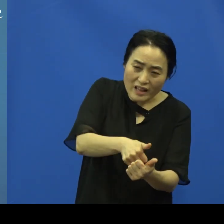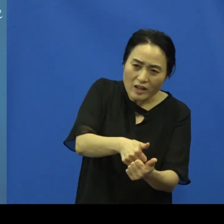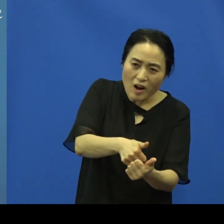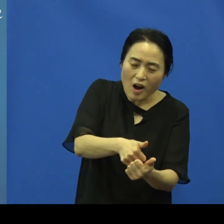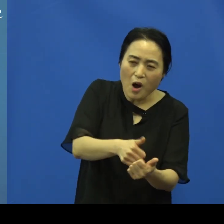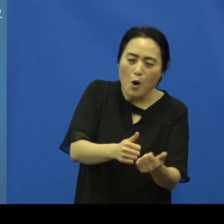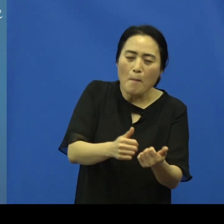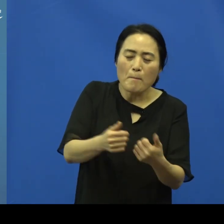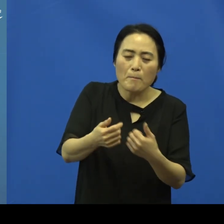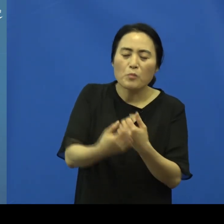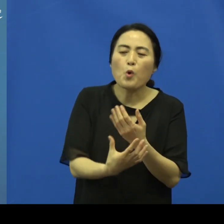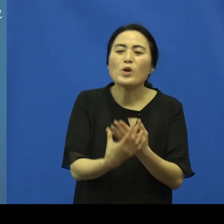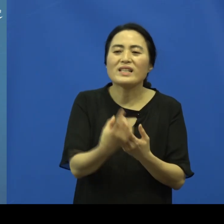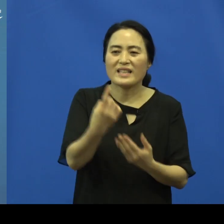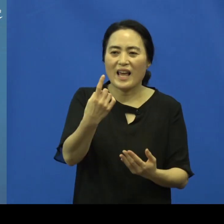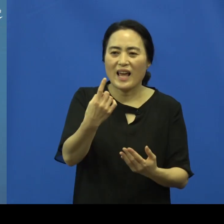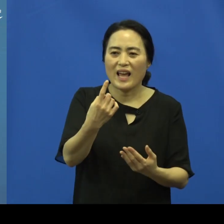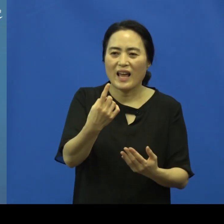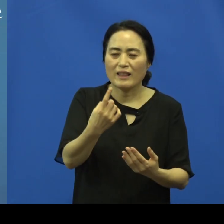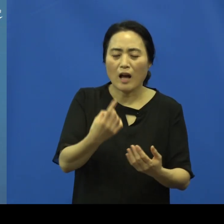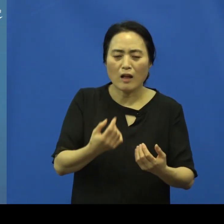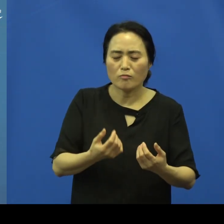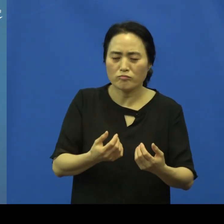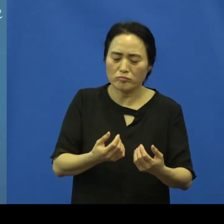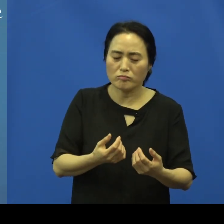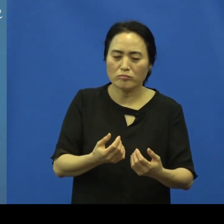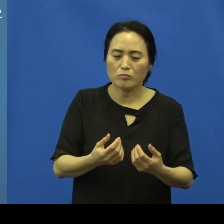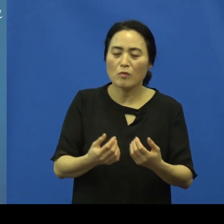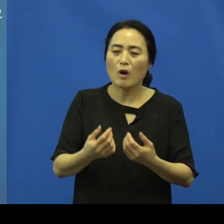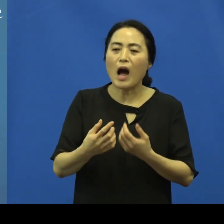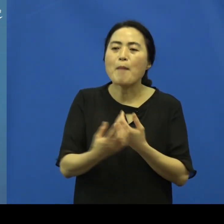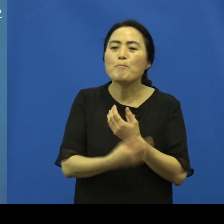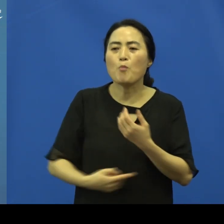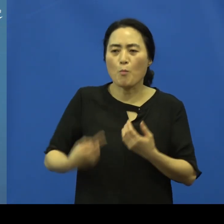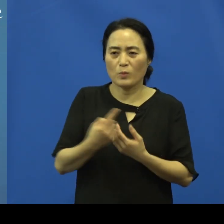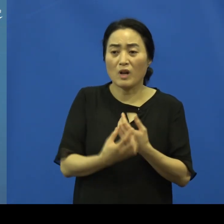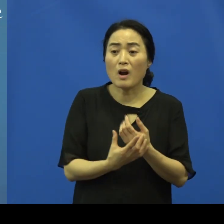그 아이와 선지자 자신을 분리시키지 않고 한 몸으로 본 거죠.